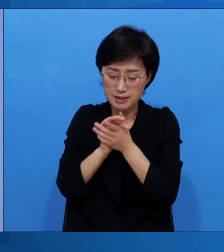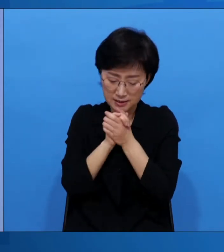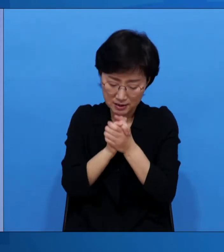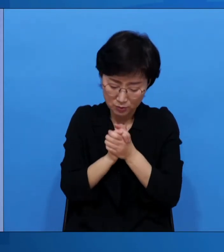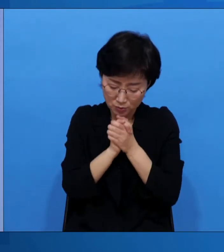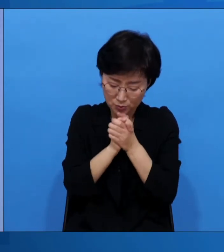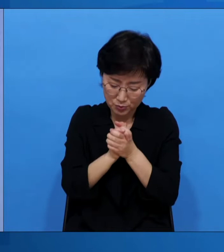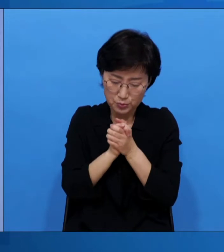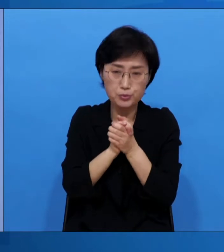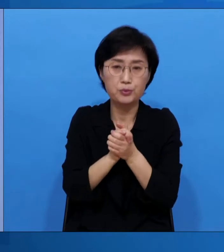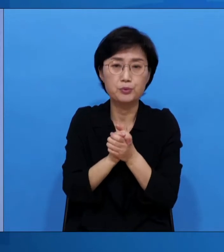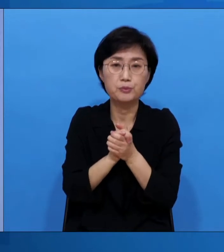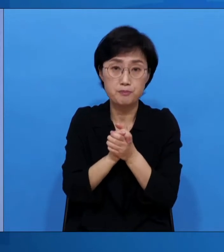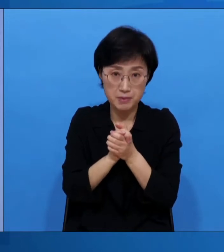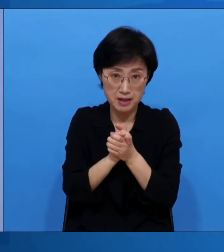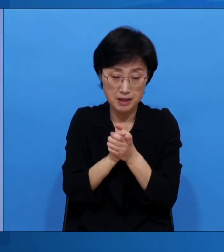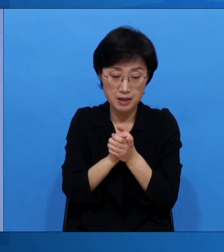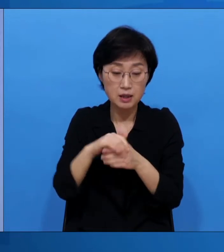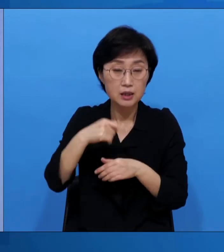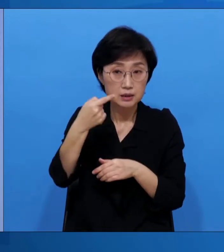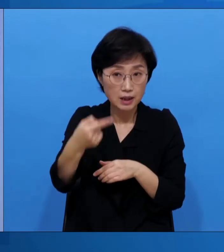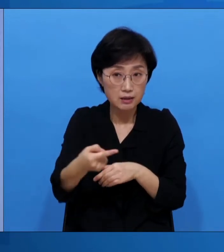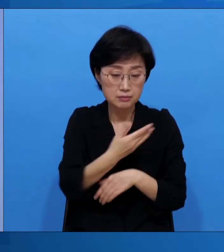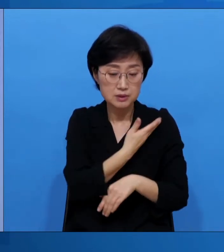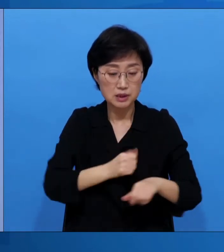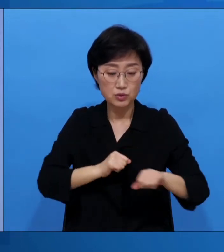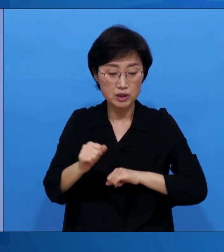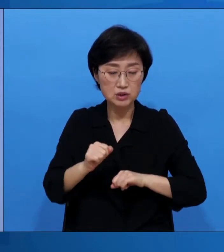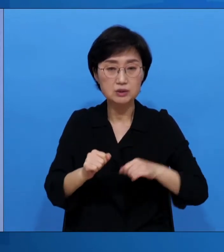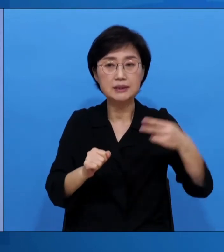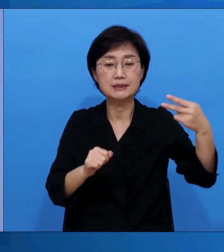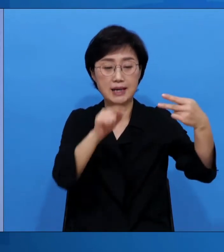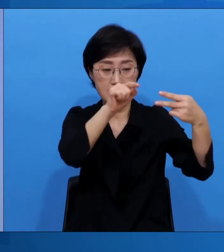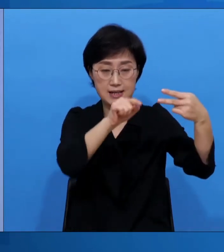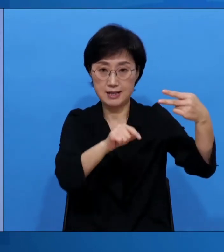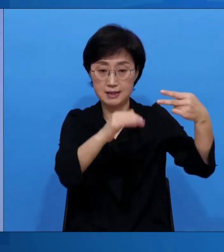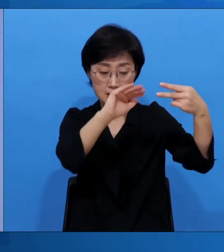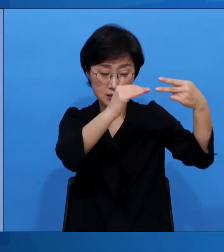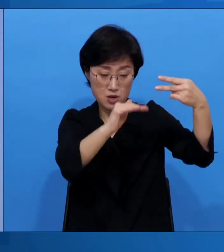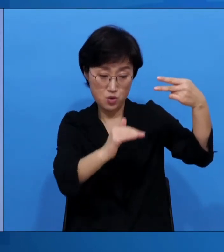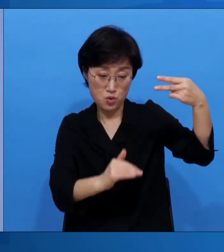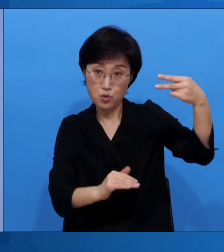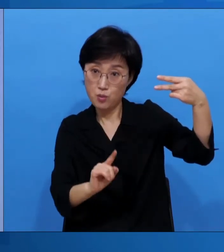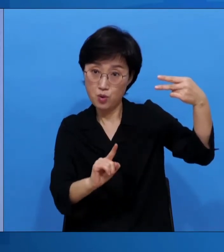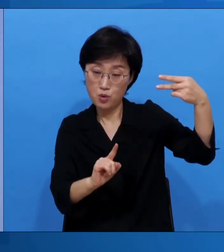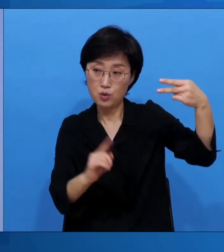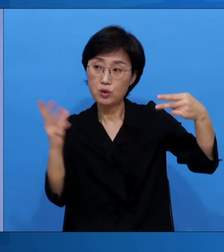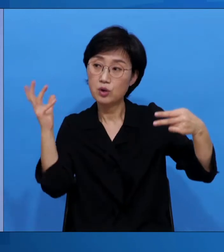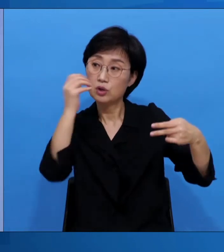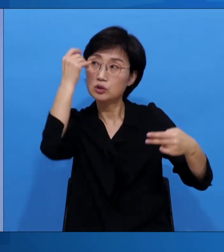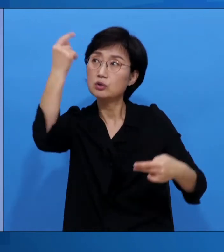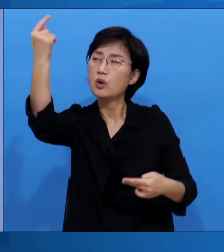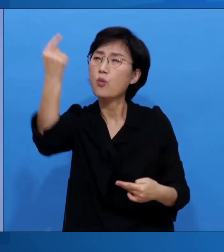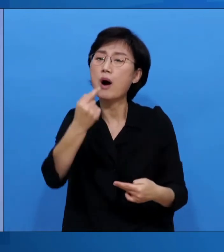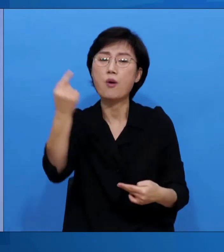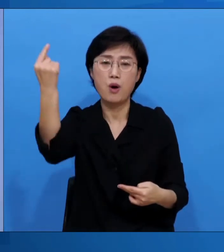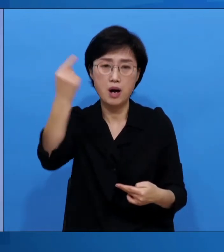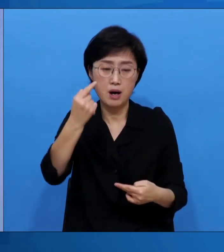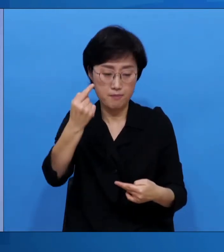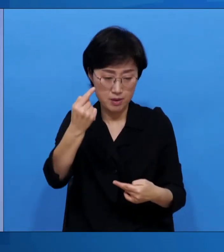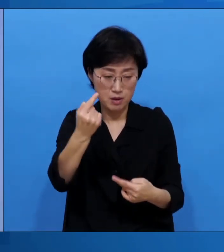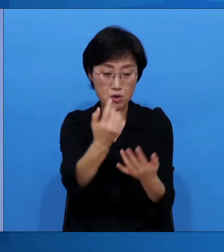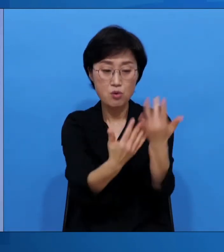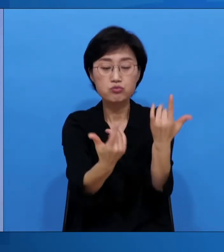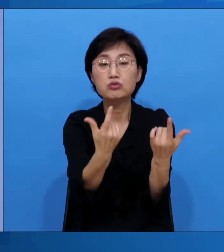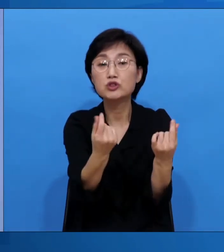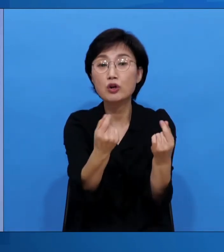covenant and prayed. 그러니까 사도행전 2장 1절에 13절에 바람 같은 불 같은 능력이 And we see in Acts chapter 2, verse 1 through 13, that